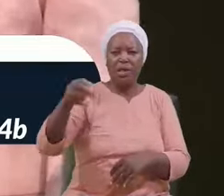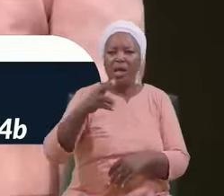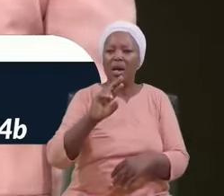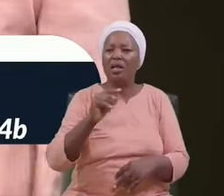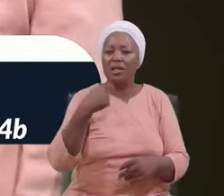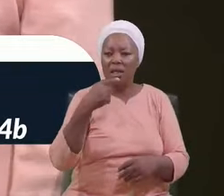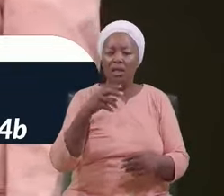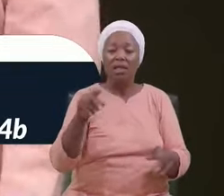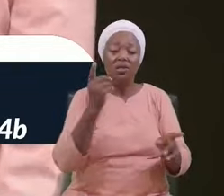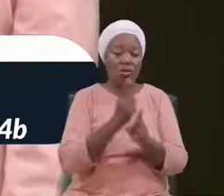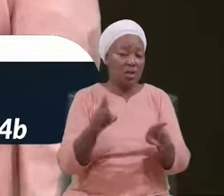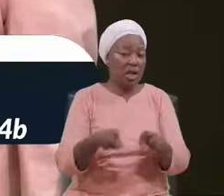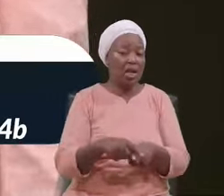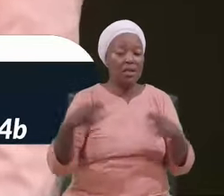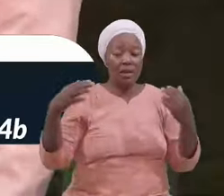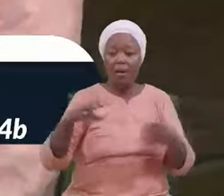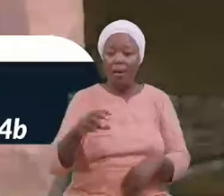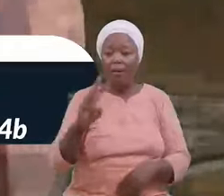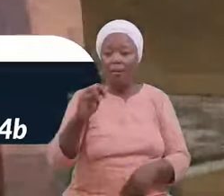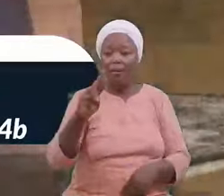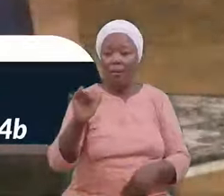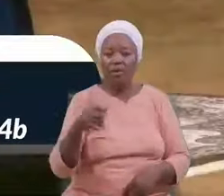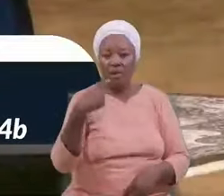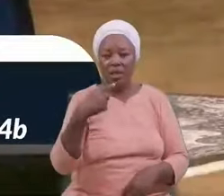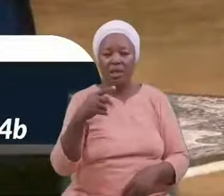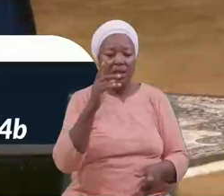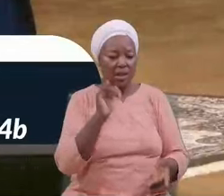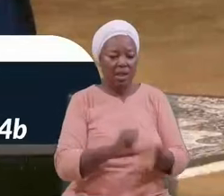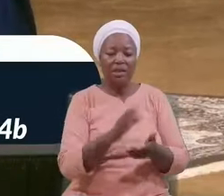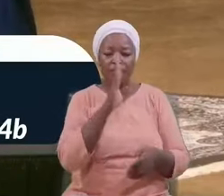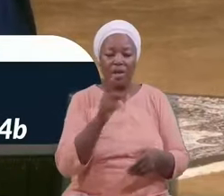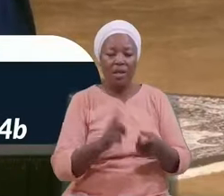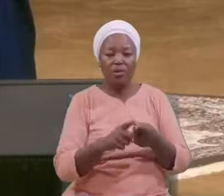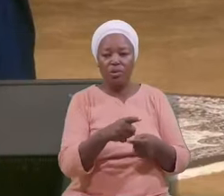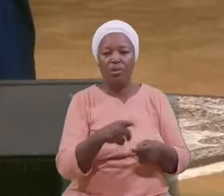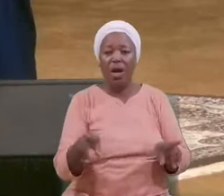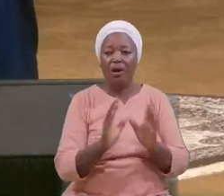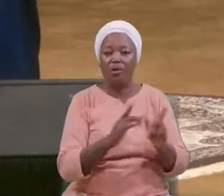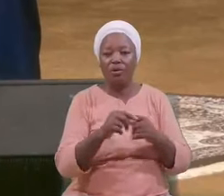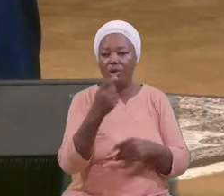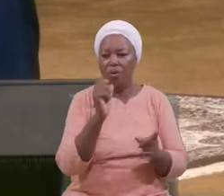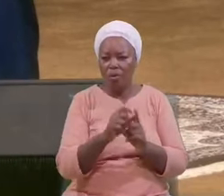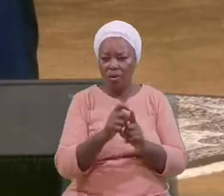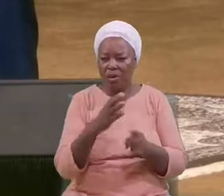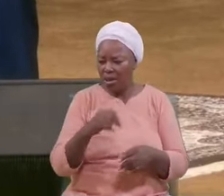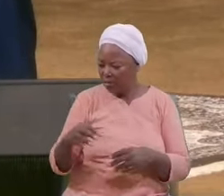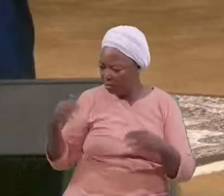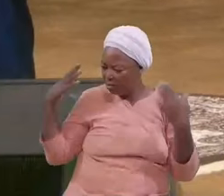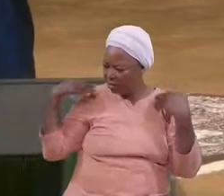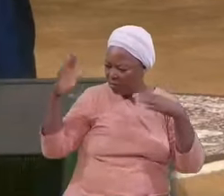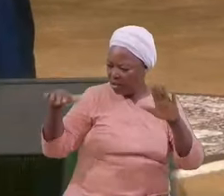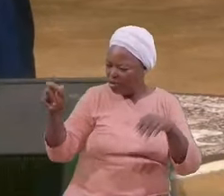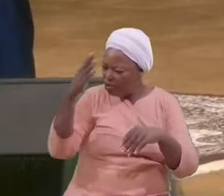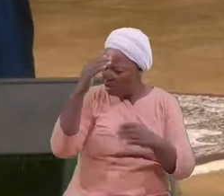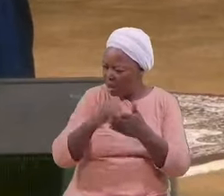dit, qu'il me soit fait selon ta parole, il a dit, ange, est-ce que tu sais que je suis déjà